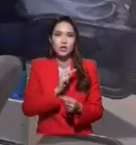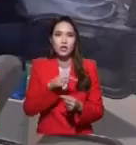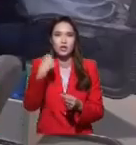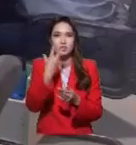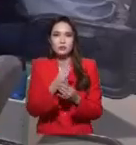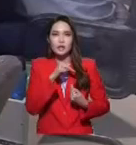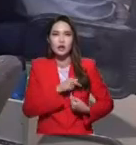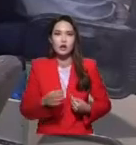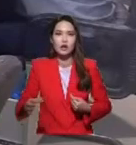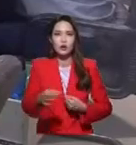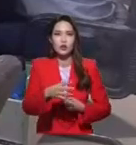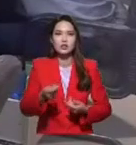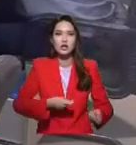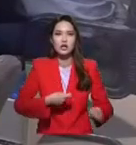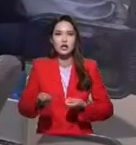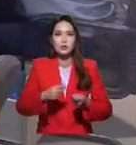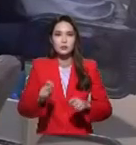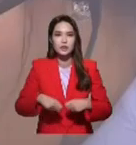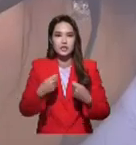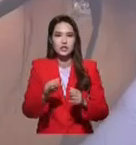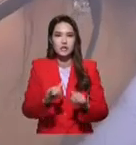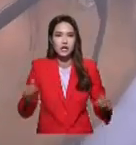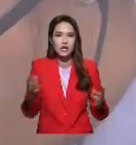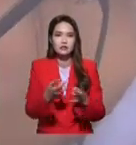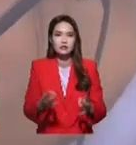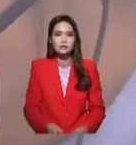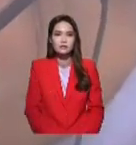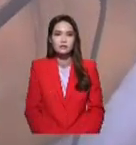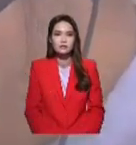жеке қызметті облыстық басқармаларға дейін кеңейту қажет дейді.